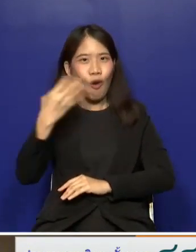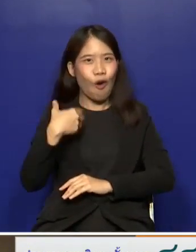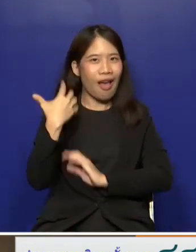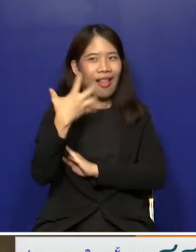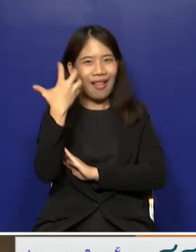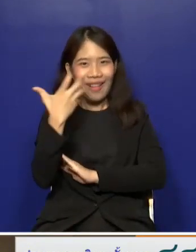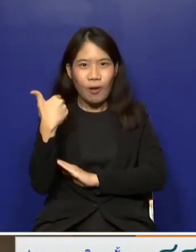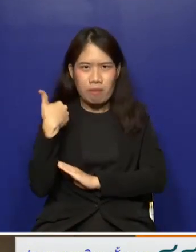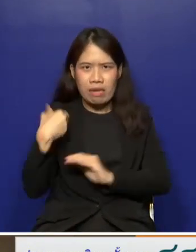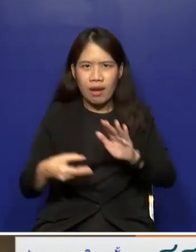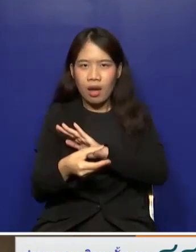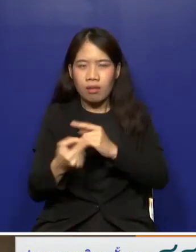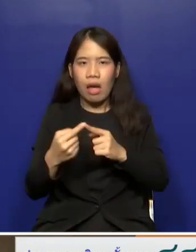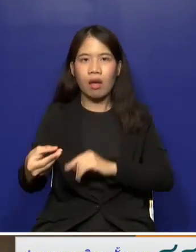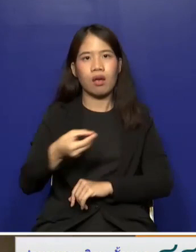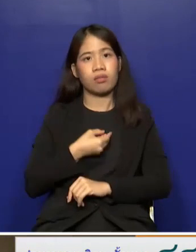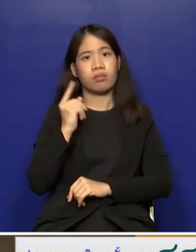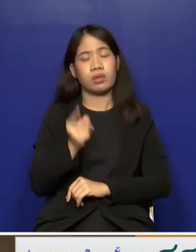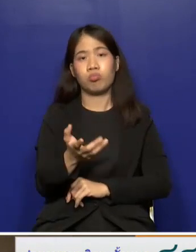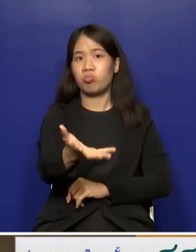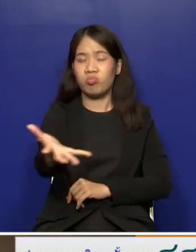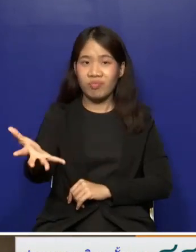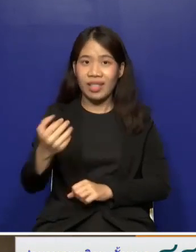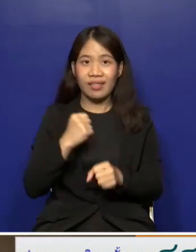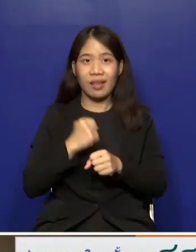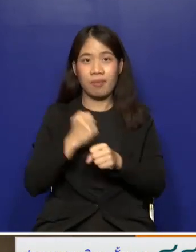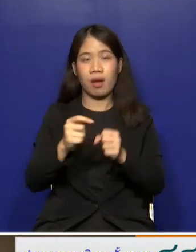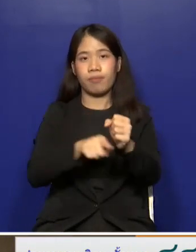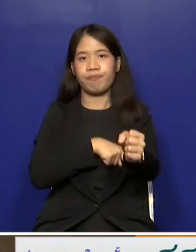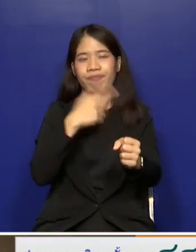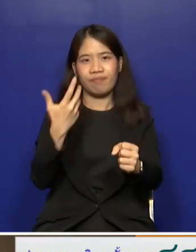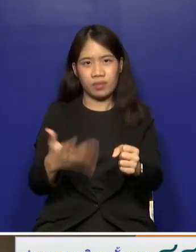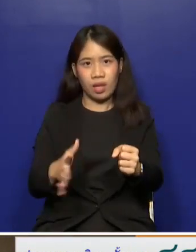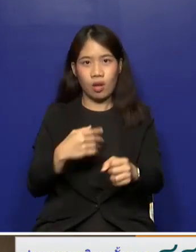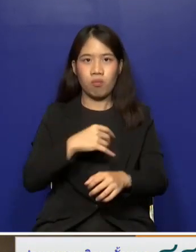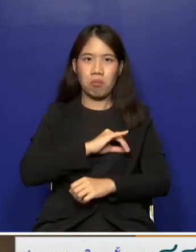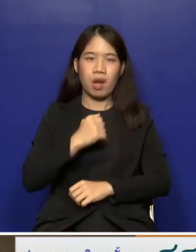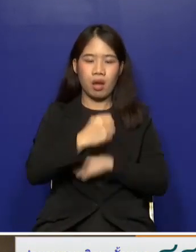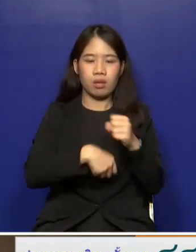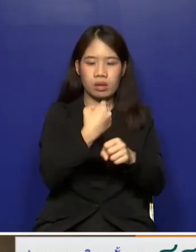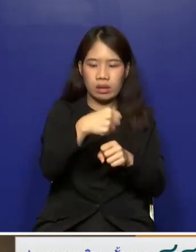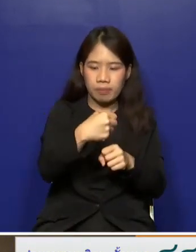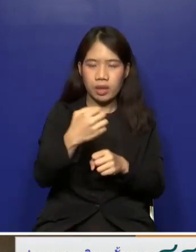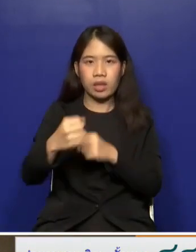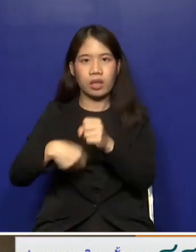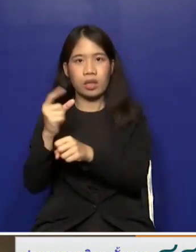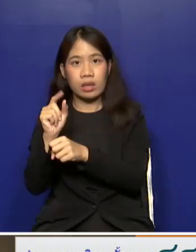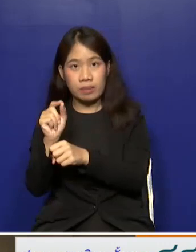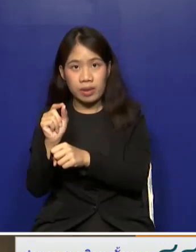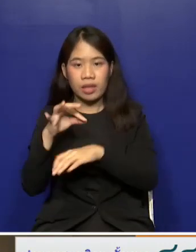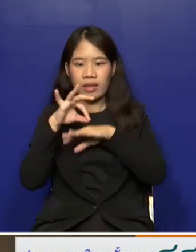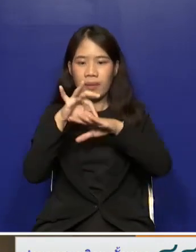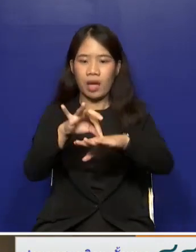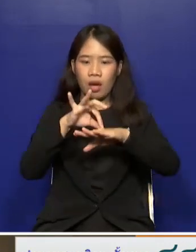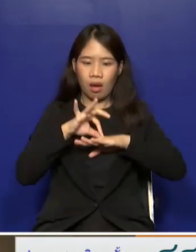้ามาให้ประทับใจและออย่างนึงทำงานมาแล้วบางคน 10 ปี 20 ปียัไมไดรับการบญจุผมเช็คลา